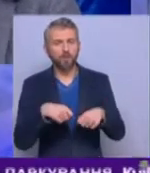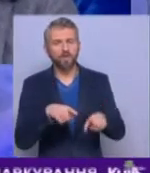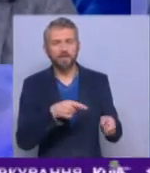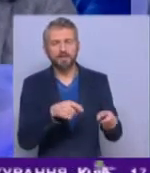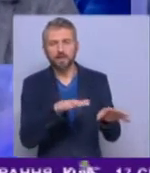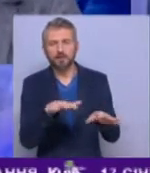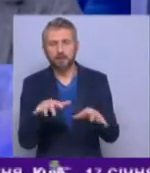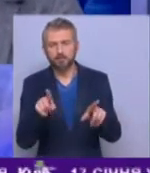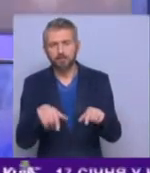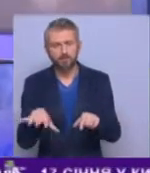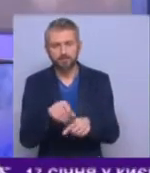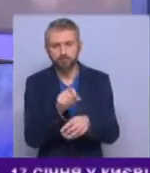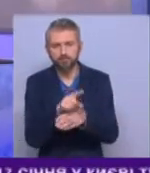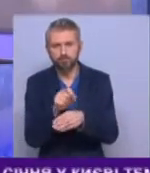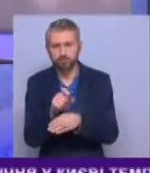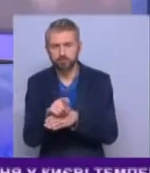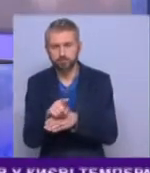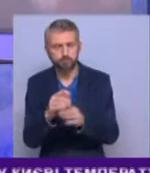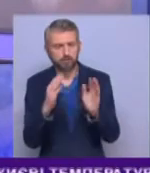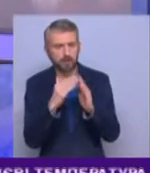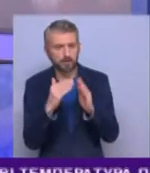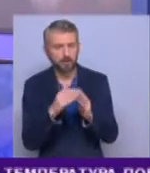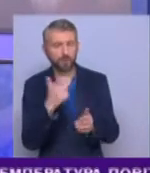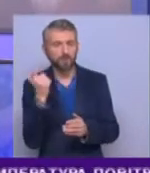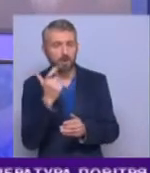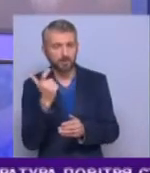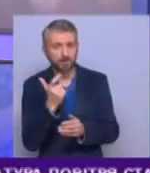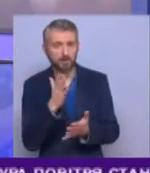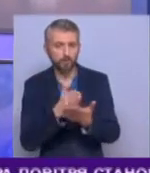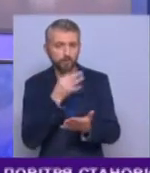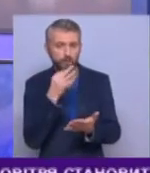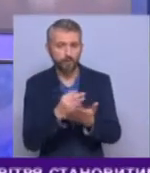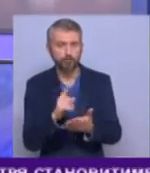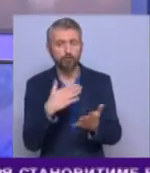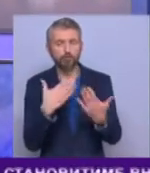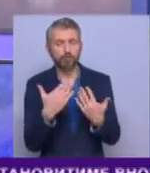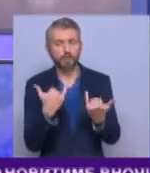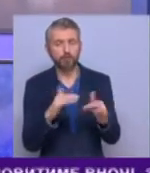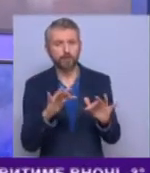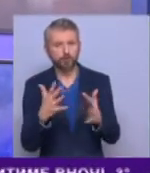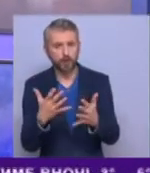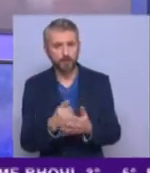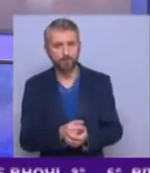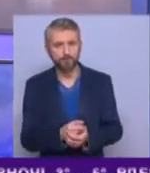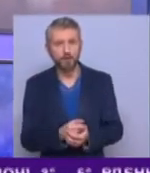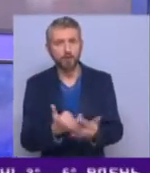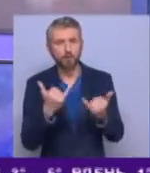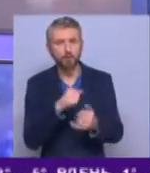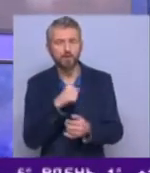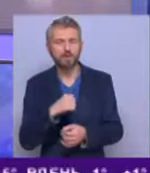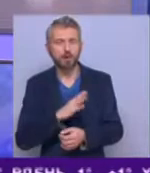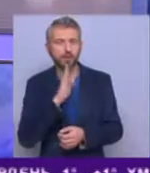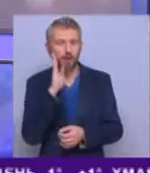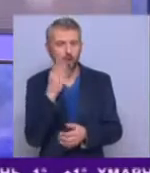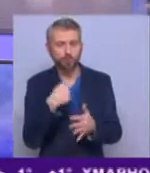так само спускається все на будинок. 200%. От тоді власники вже безпосередньо несуть відповідальність. Що стосується сьогоднішньої ситуації, безпосередньо сьогодні з самого ранку,